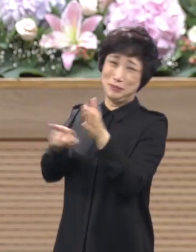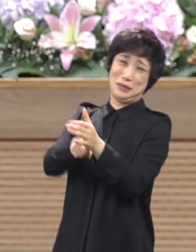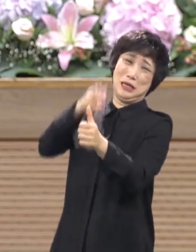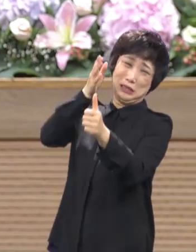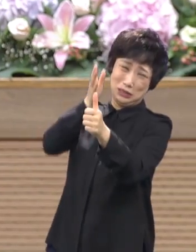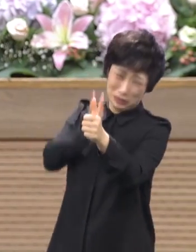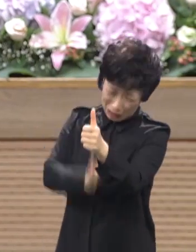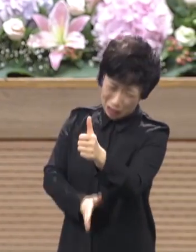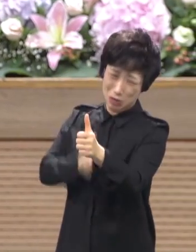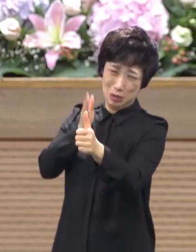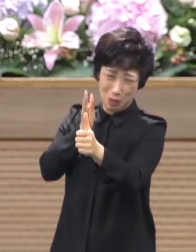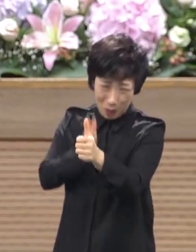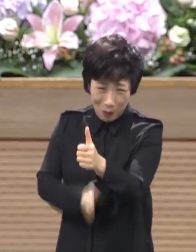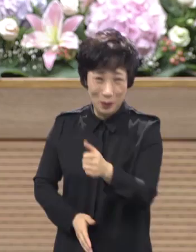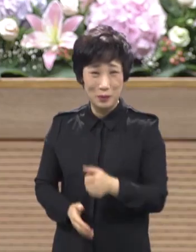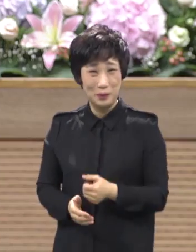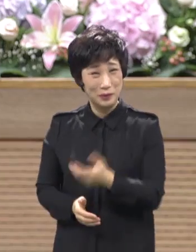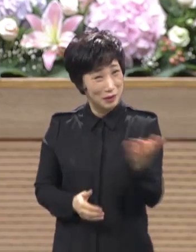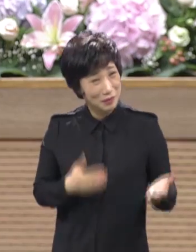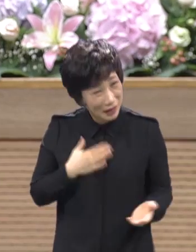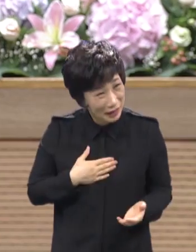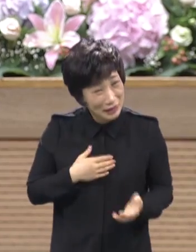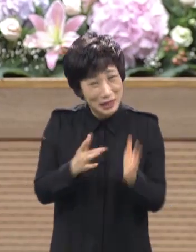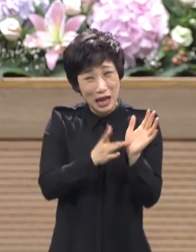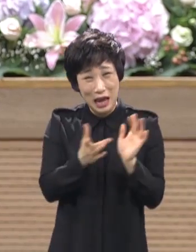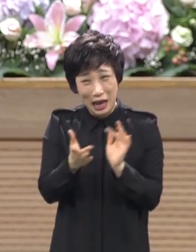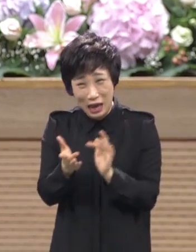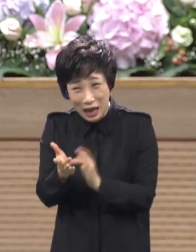예수 믿으세요.